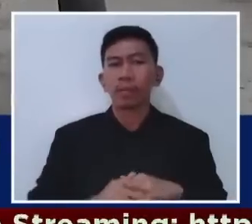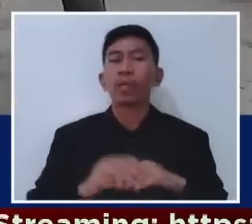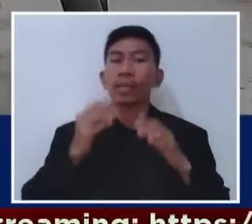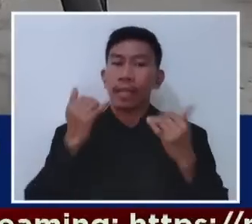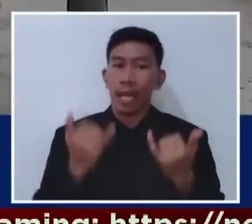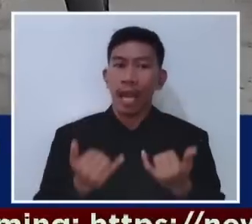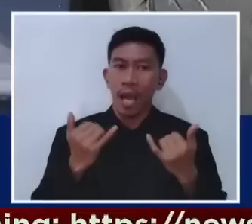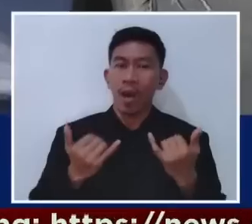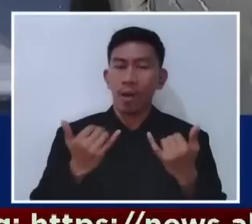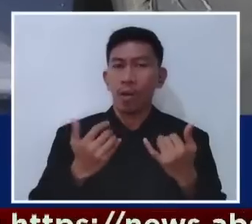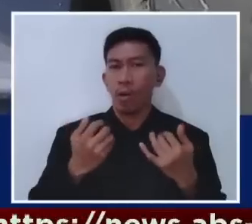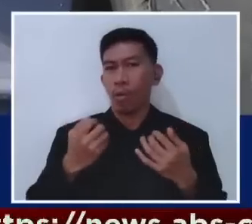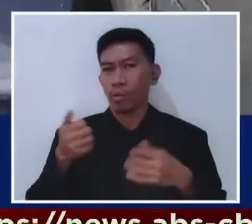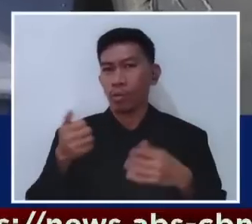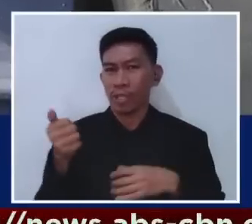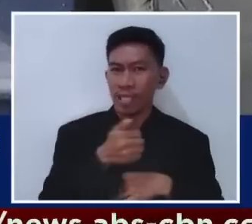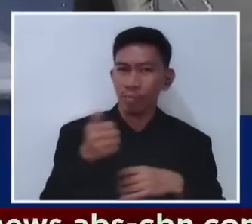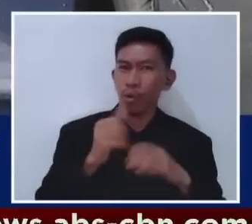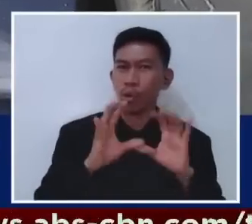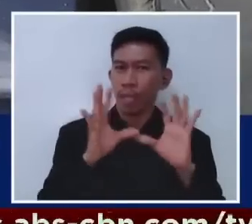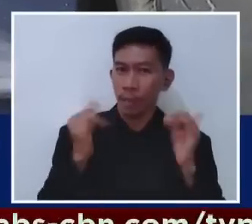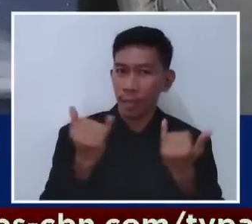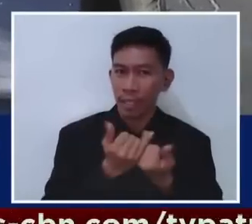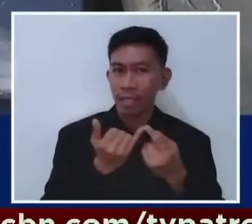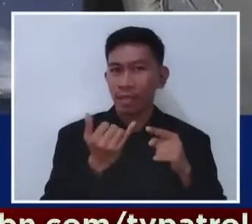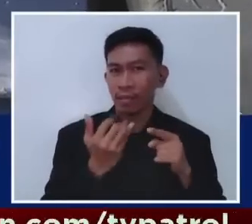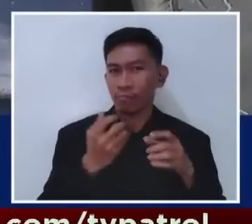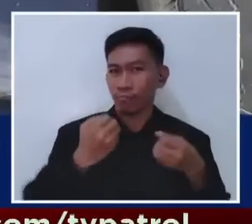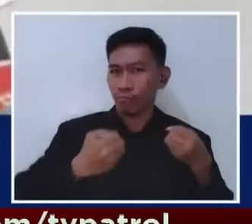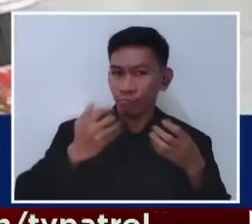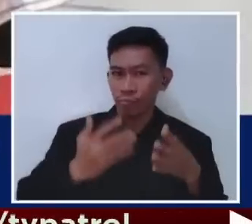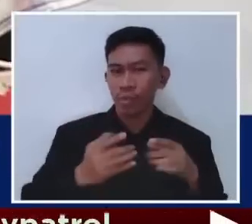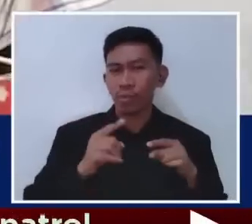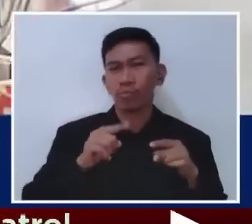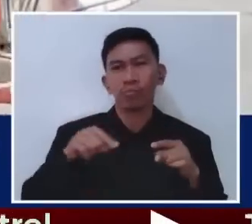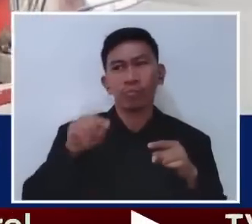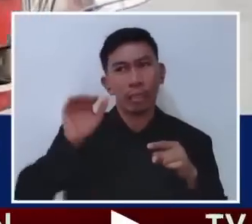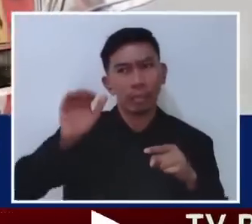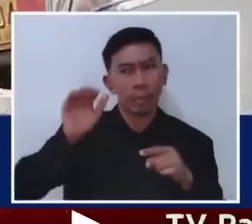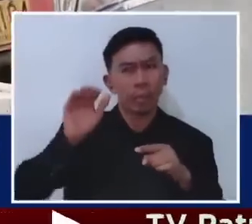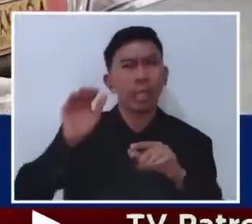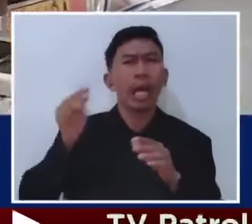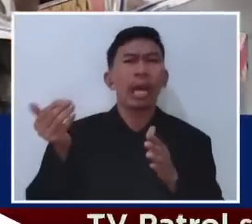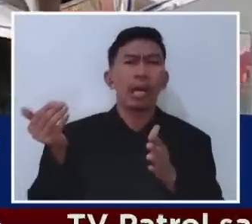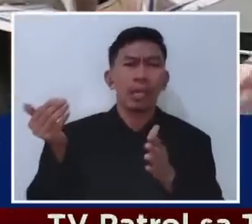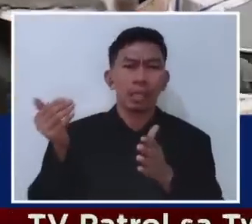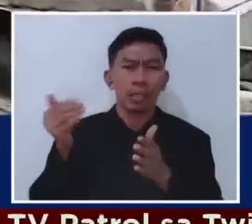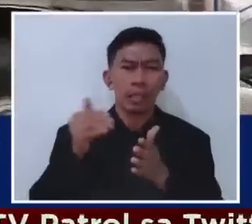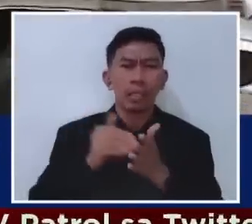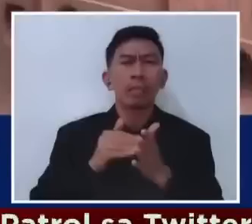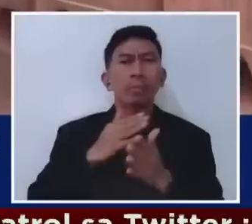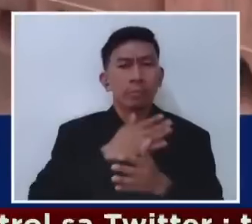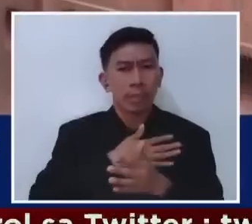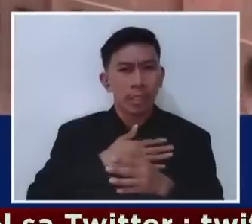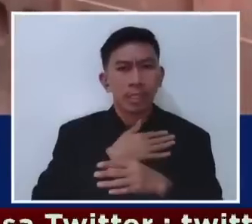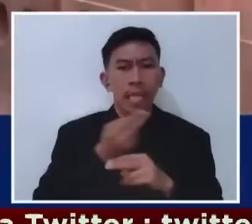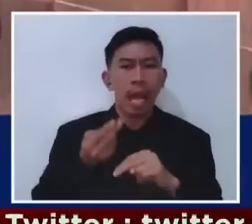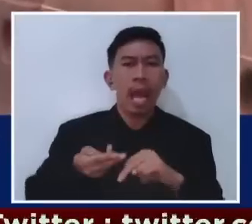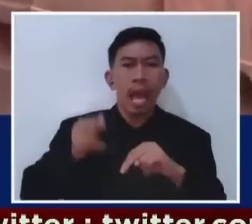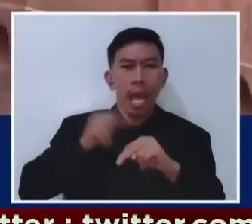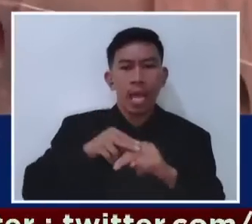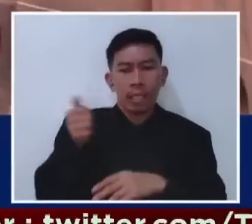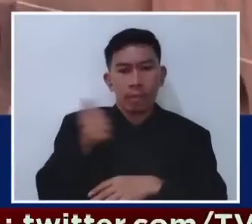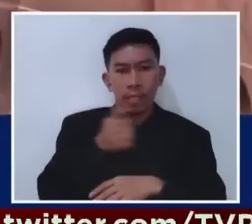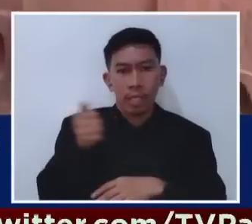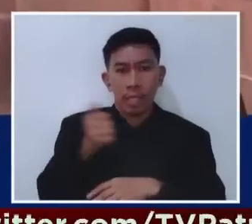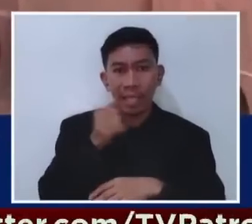mga transport groups ang matagal ng hirit na fare surge o dagdag pasahe tuwing rush hour mula 5